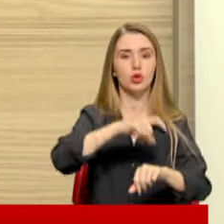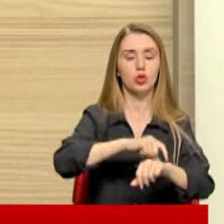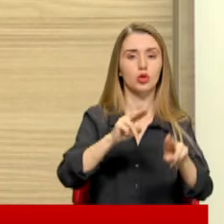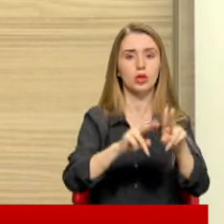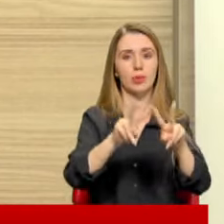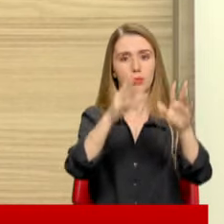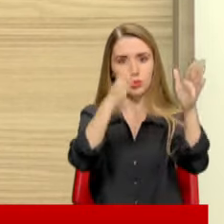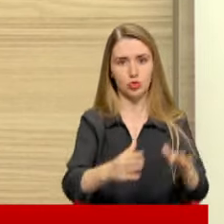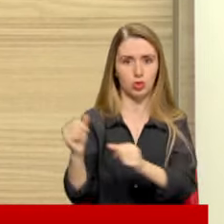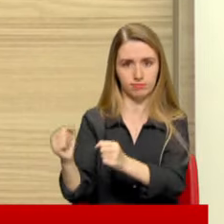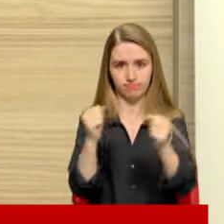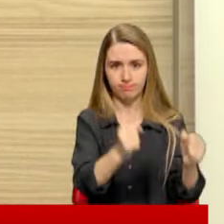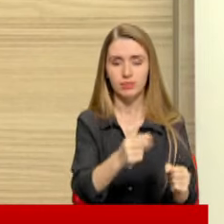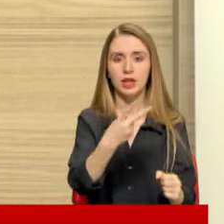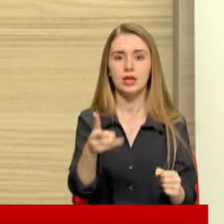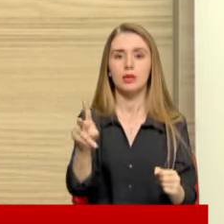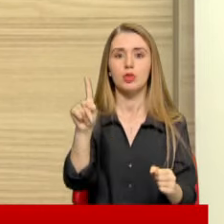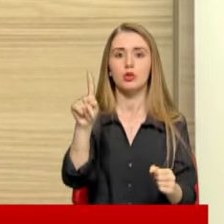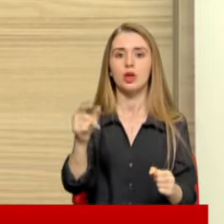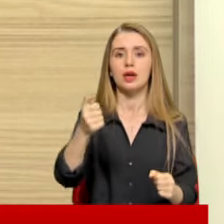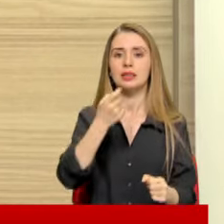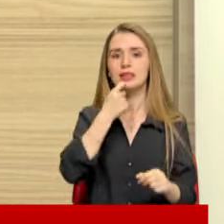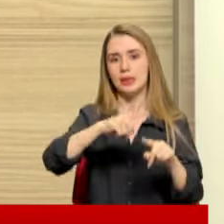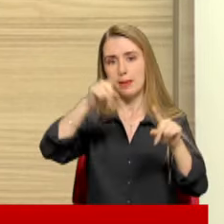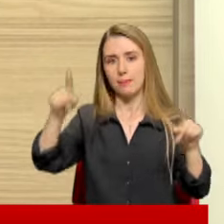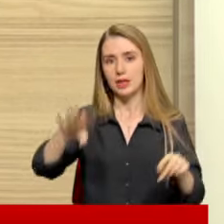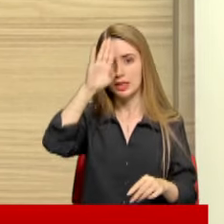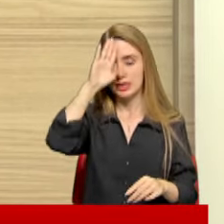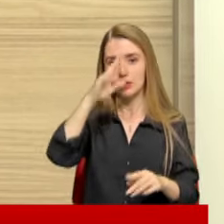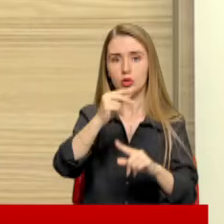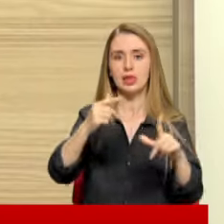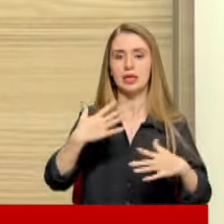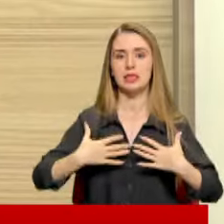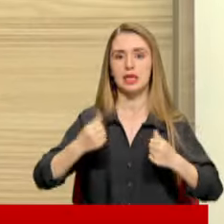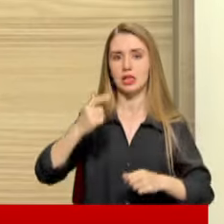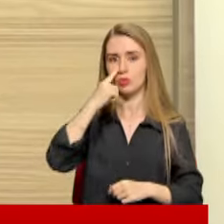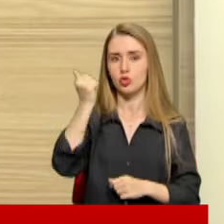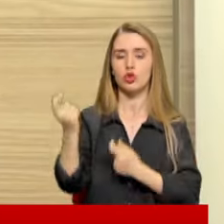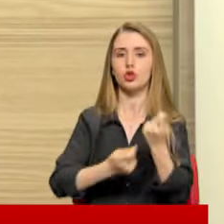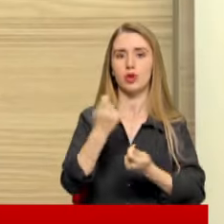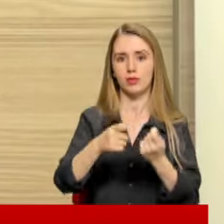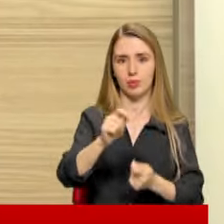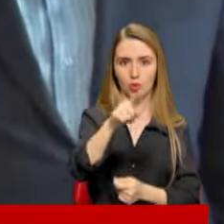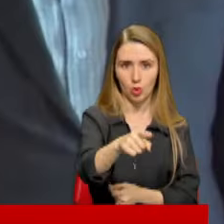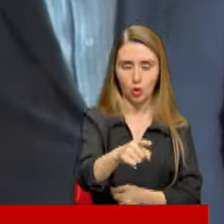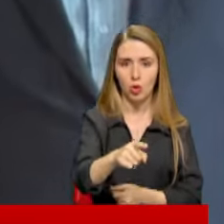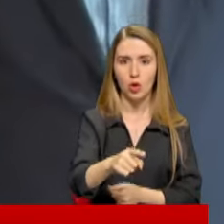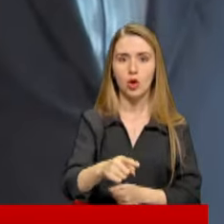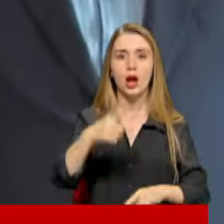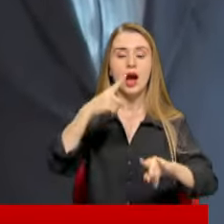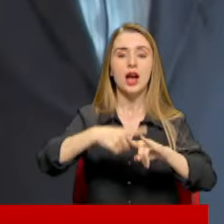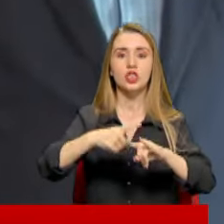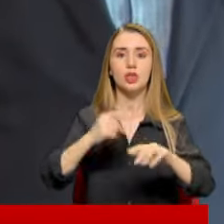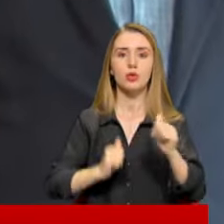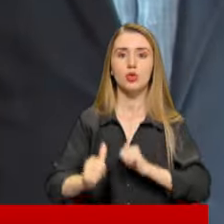Kemal Memişoğlu getirildi 2016 yılından beri İstanbul İl Sağlık Müdürlüğü görevini yürütüyordu Memişoğlu Hacettepe